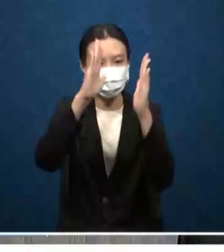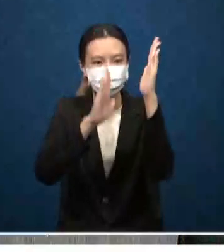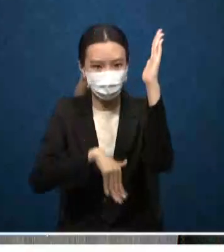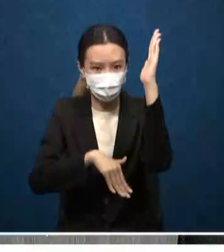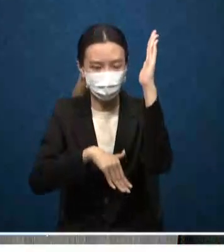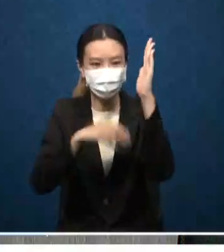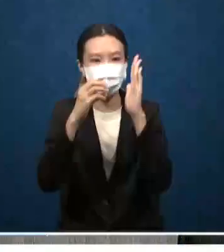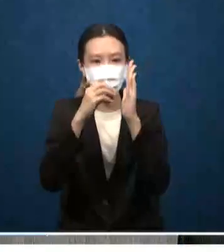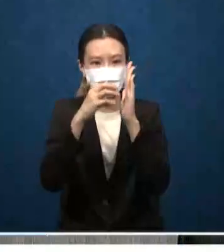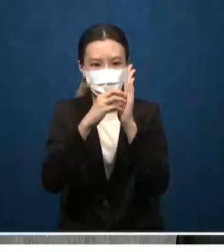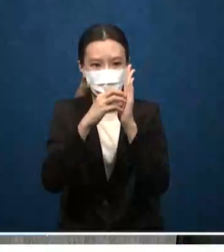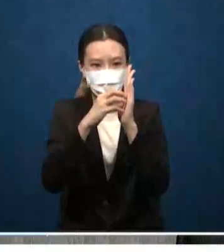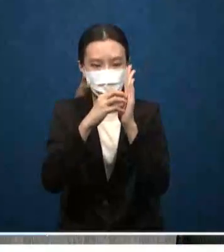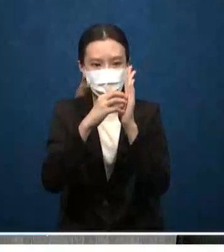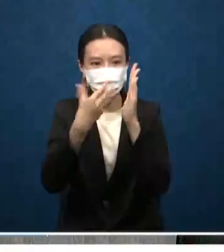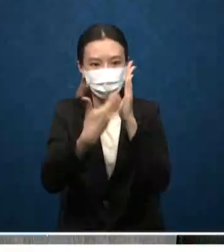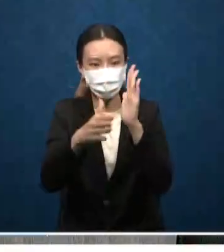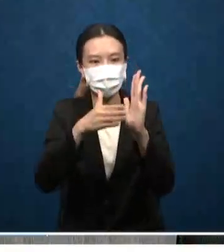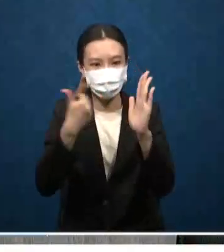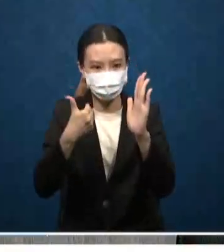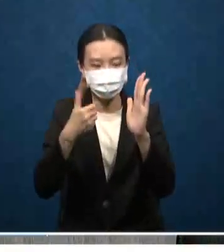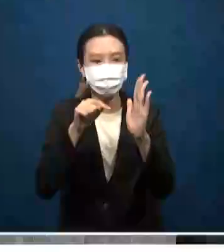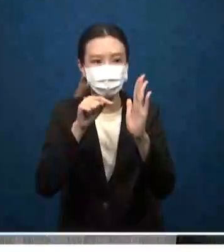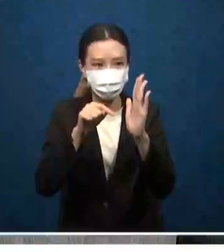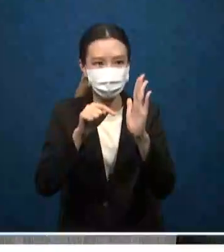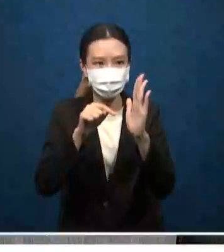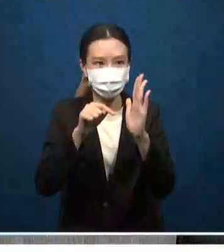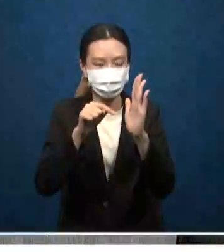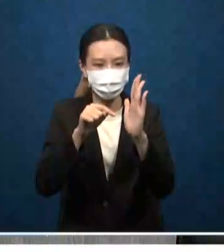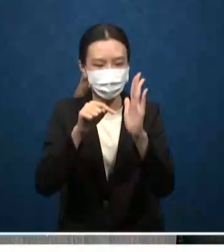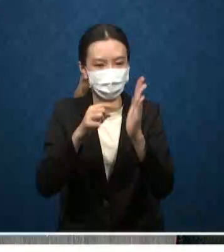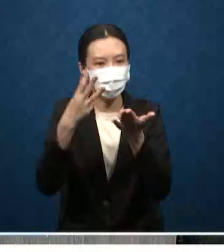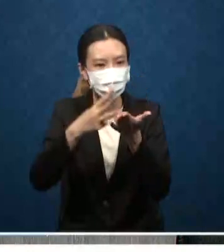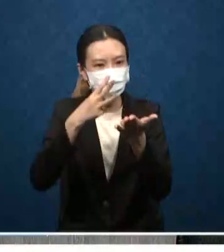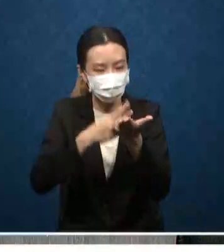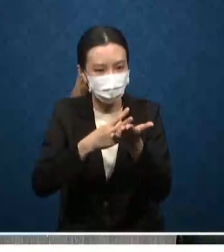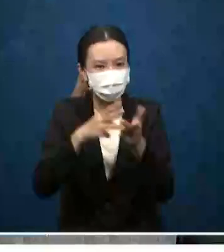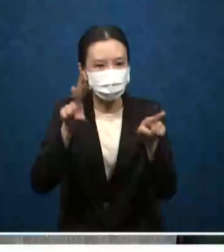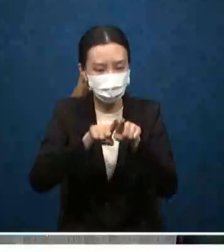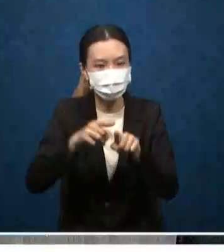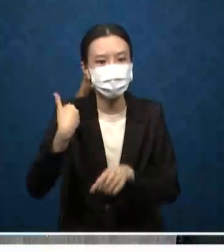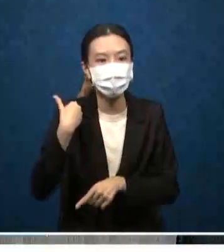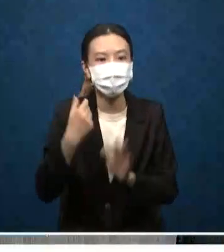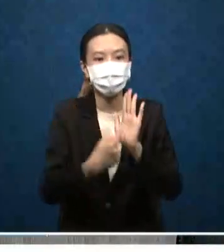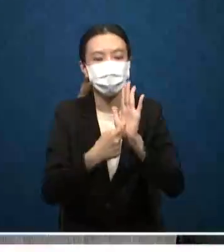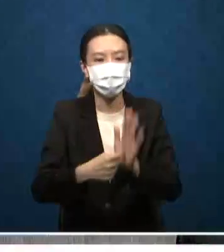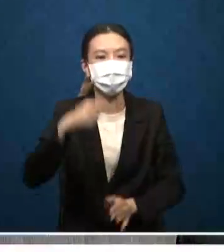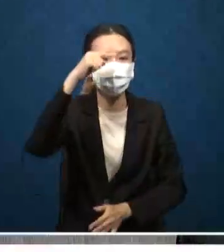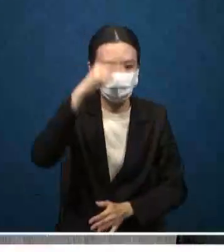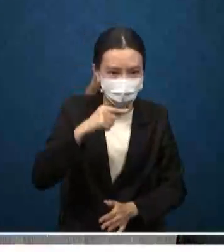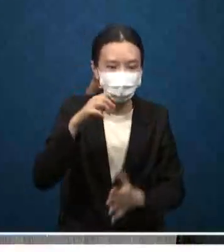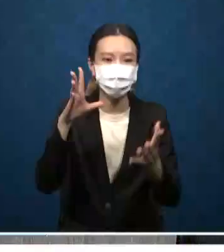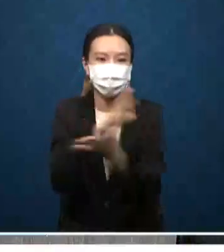ภาคกลางภาคตะวันตกภาคตะวันออกอาจจะมีความเหมือนบางวิชาเช่นวิชาภาษาไทยวิชาประวัติศาสตร์